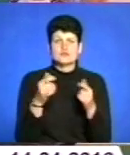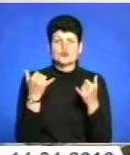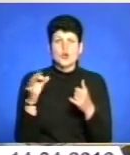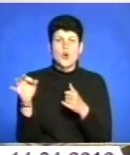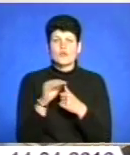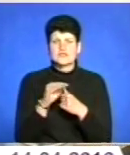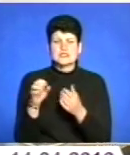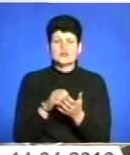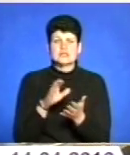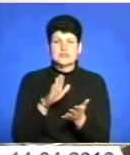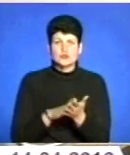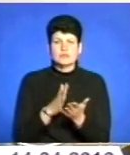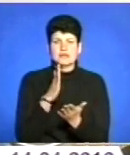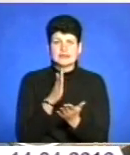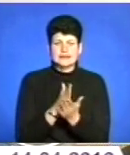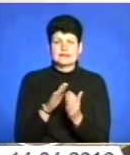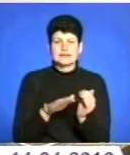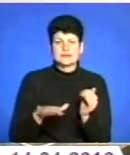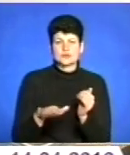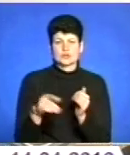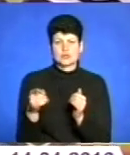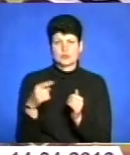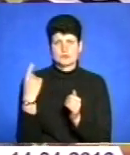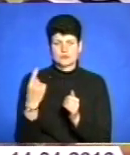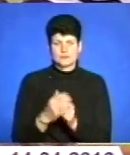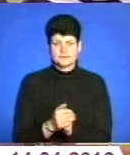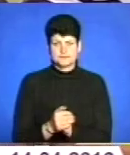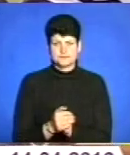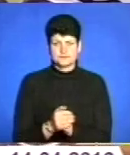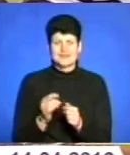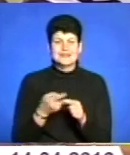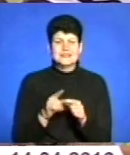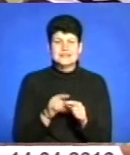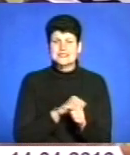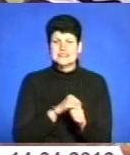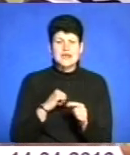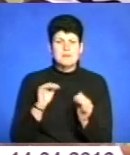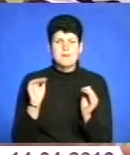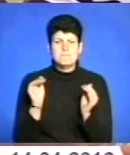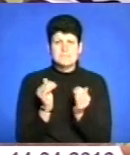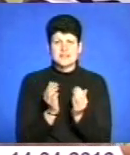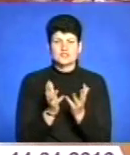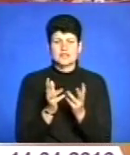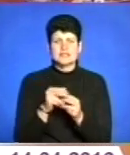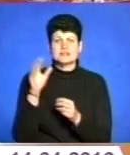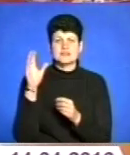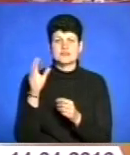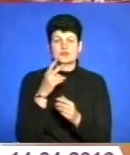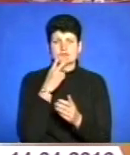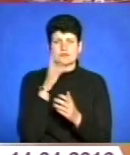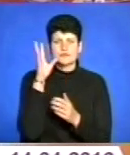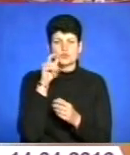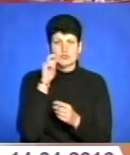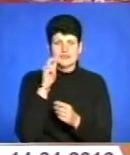офіційно зареєстровані та перебувають на території Тернопільської області. І це найменша кількість в розрізі всієї країни.